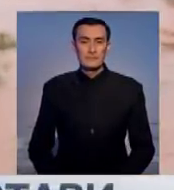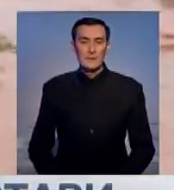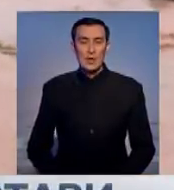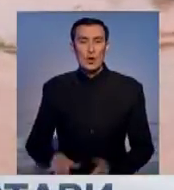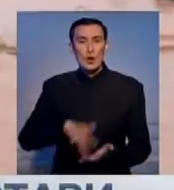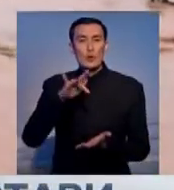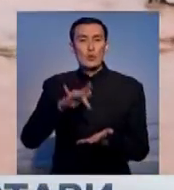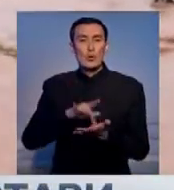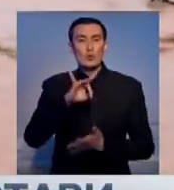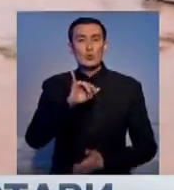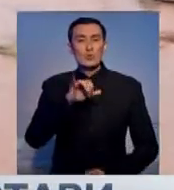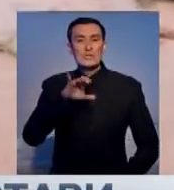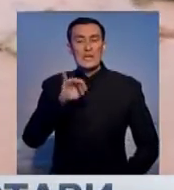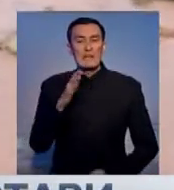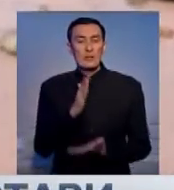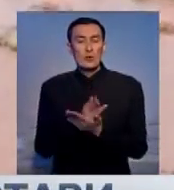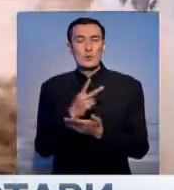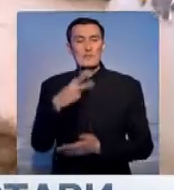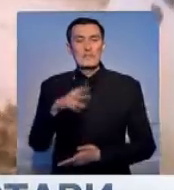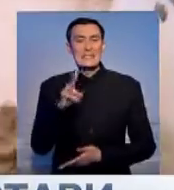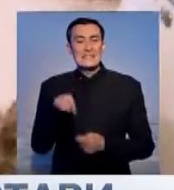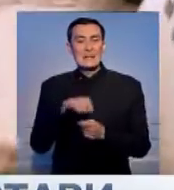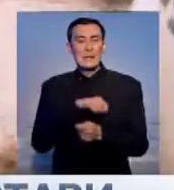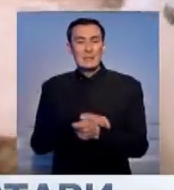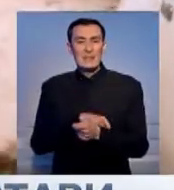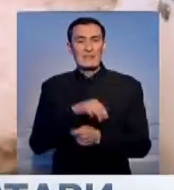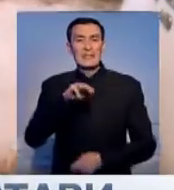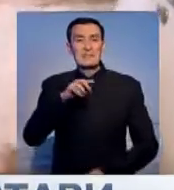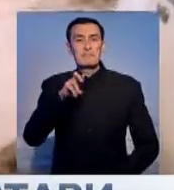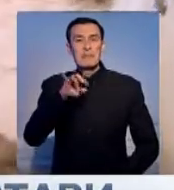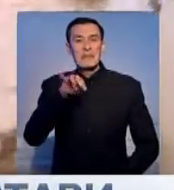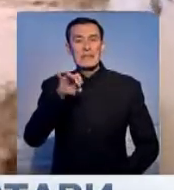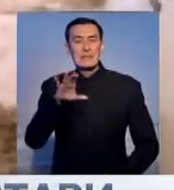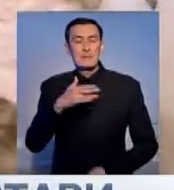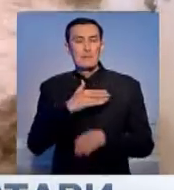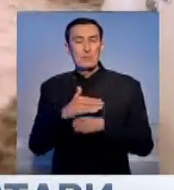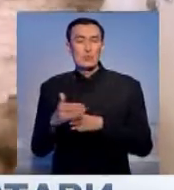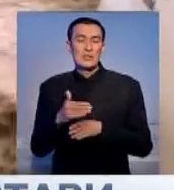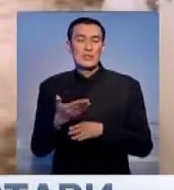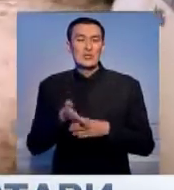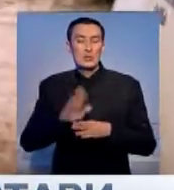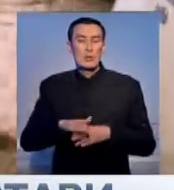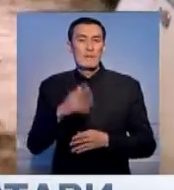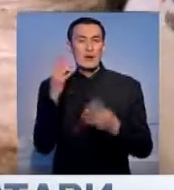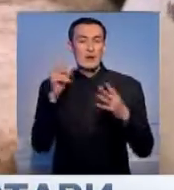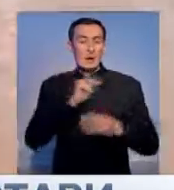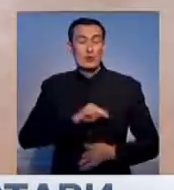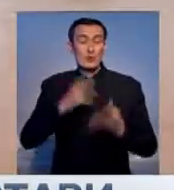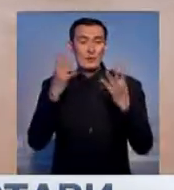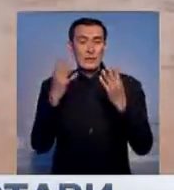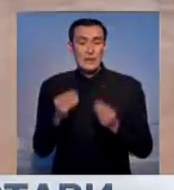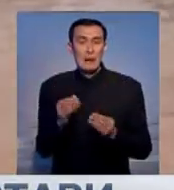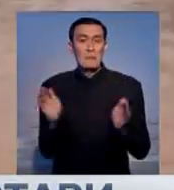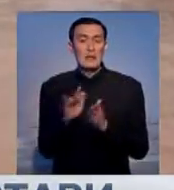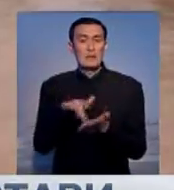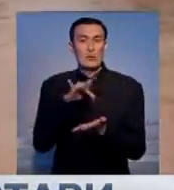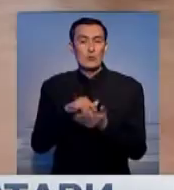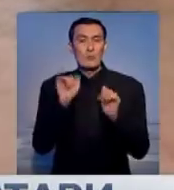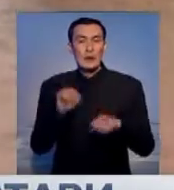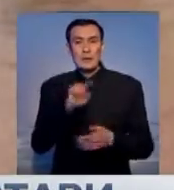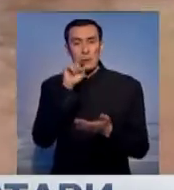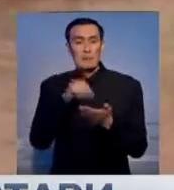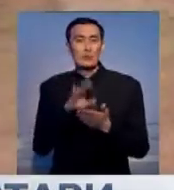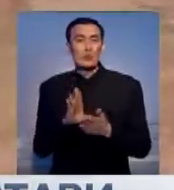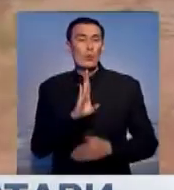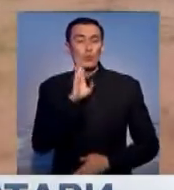Город Рустави находится в 20 километрах от Тбилиси. Добраться домой после тяжелого рабочего дня жители маленького городка смогли лишь к